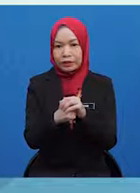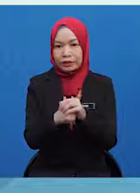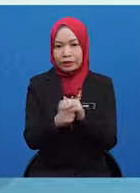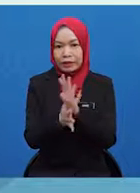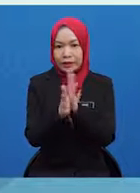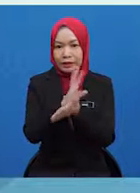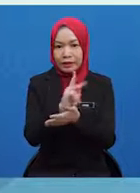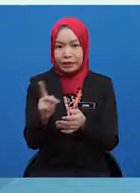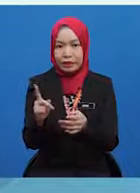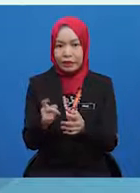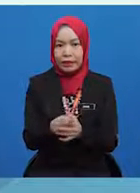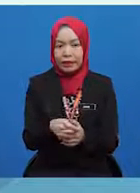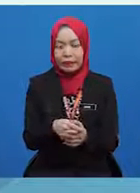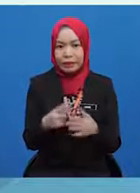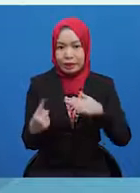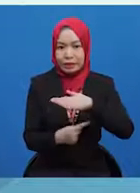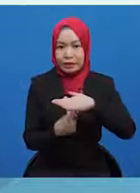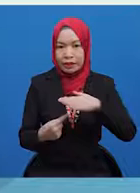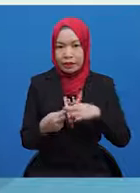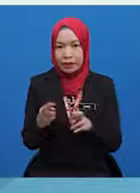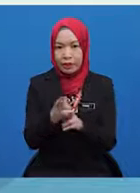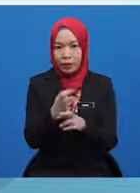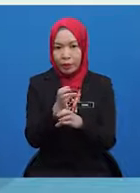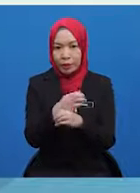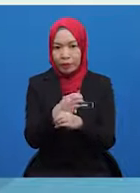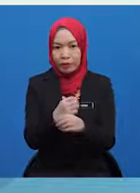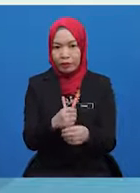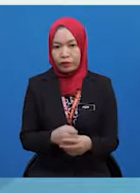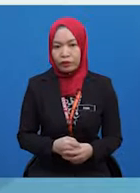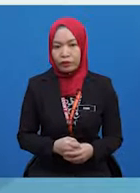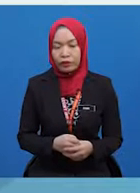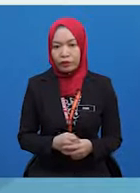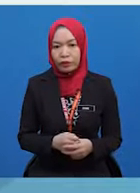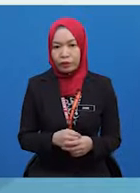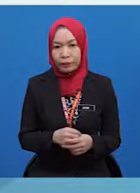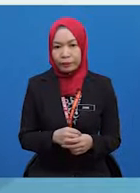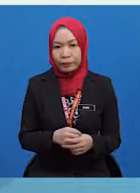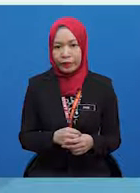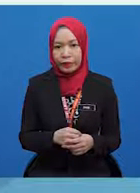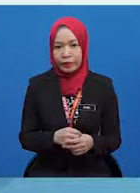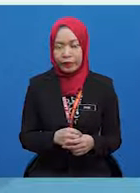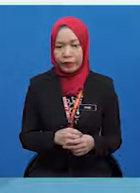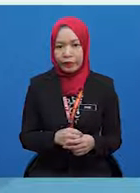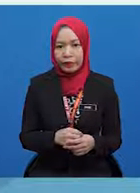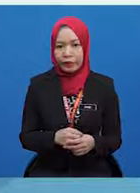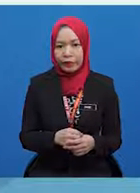bentuk objek alam sekeliling. Untuk pengetahuan semua, bentuk asal